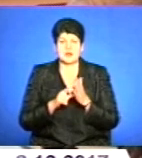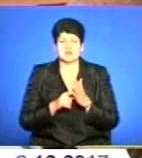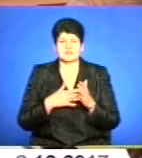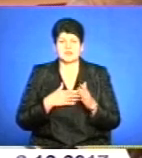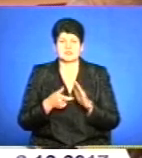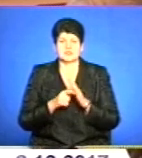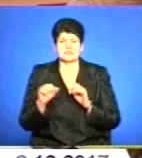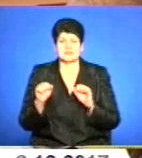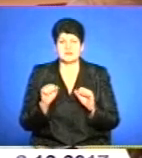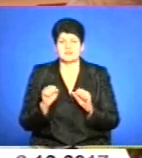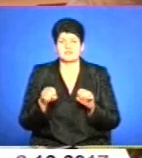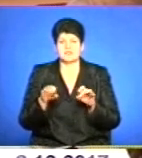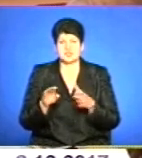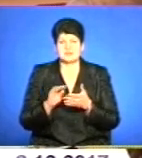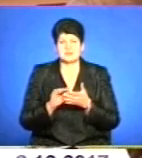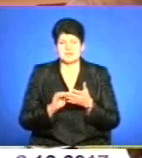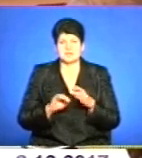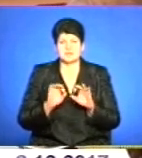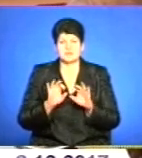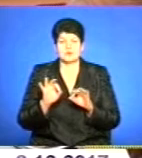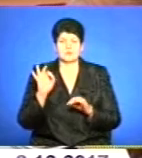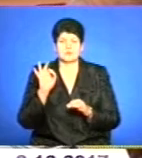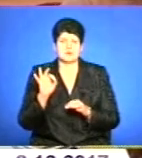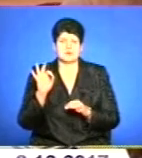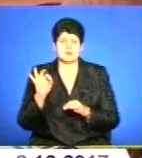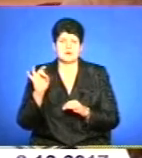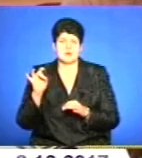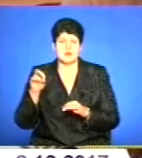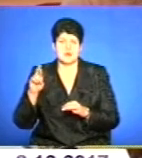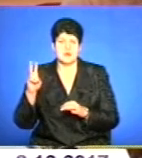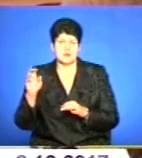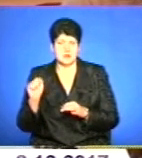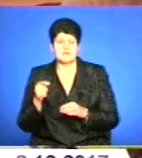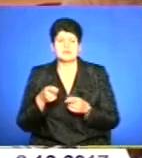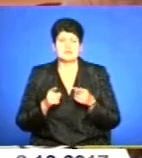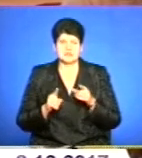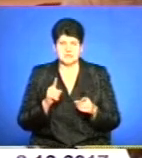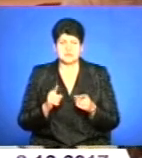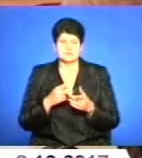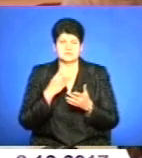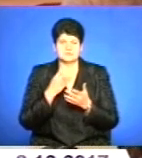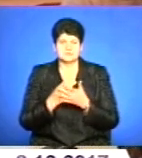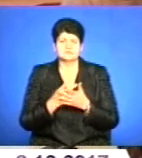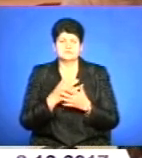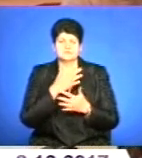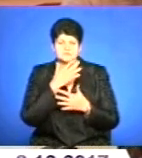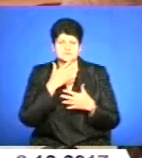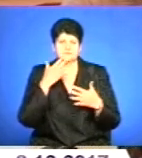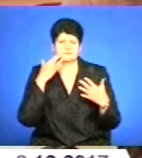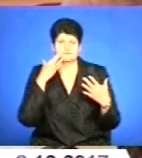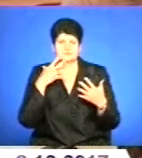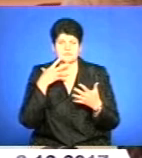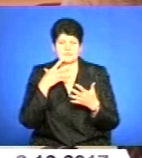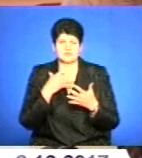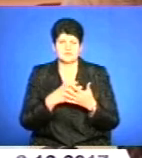керівник вирішили написати розповідь про Олександра Орляка. Він справді втілив багато